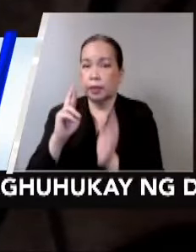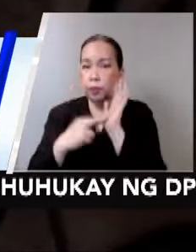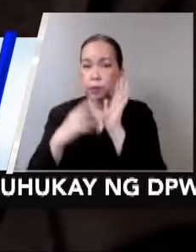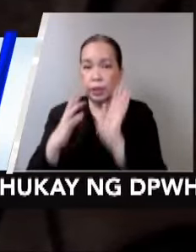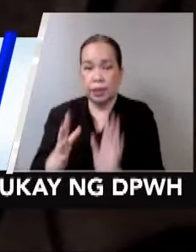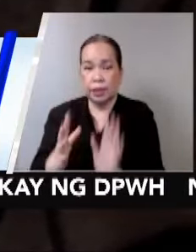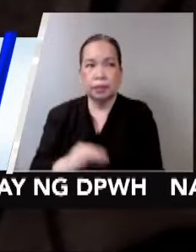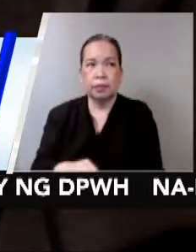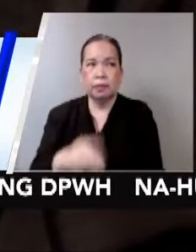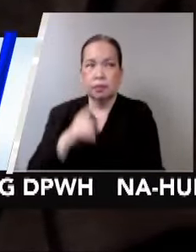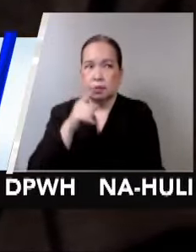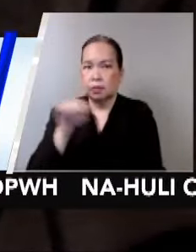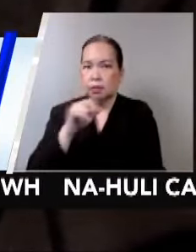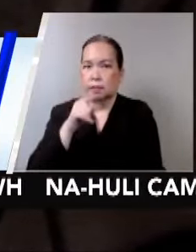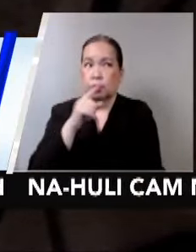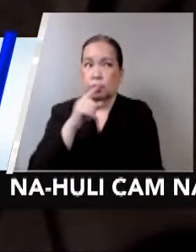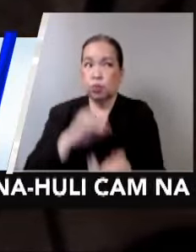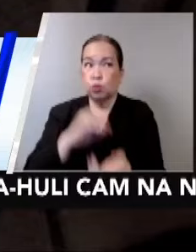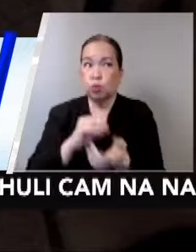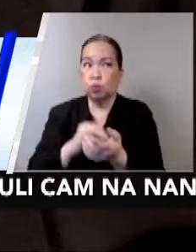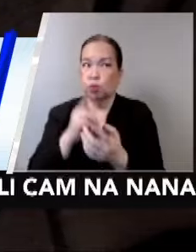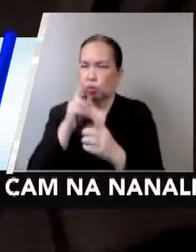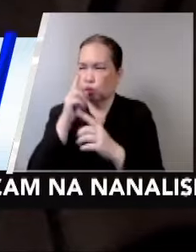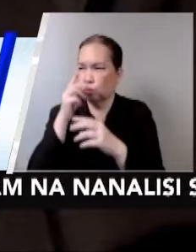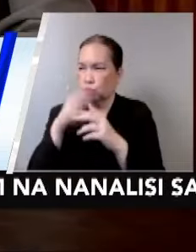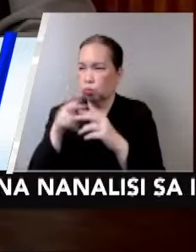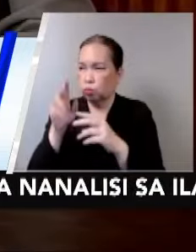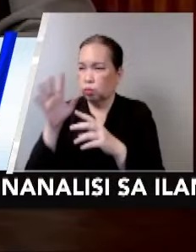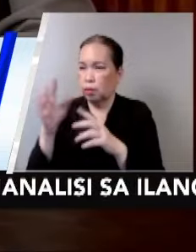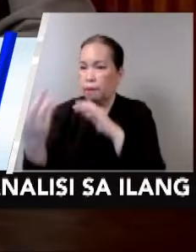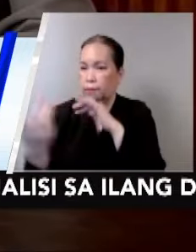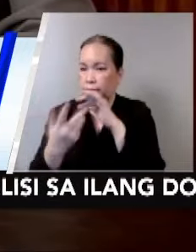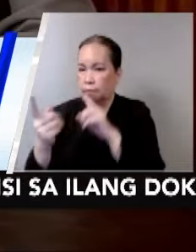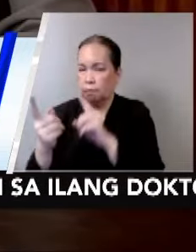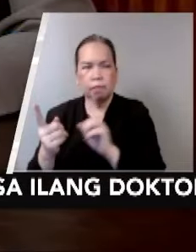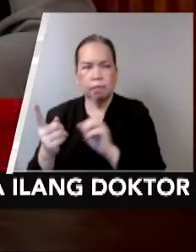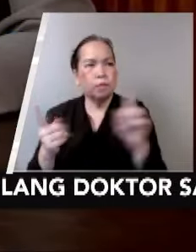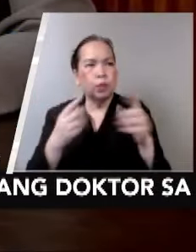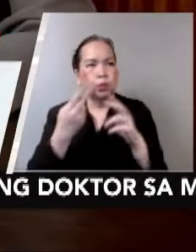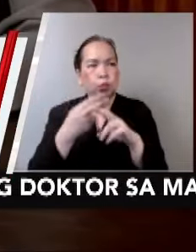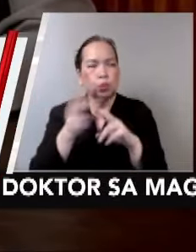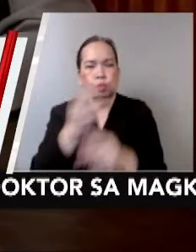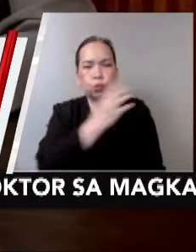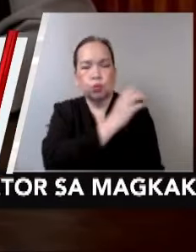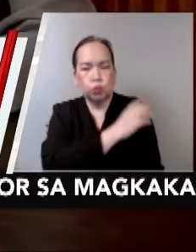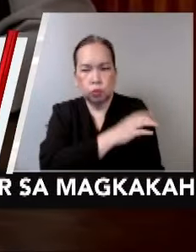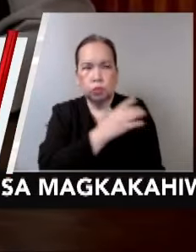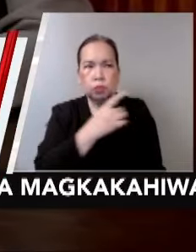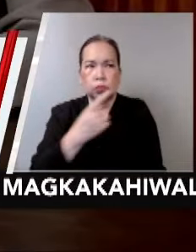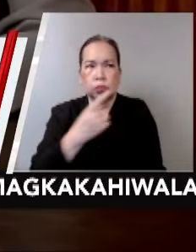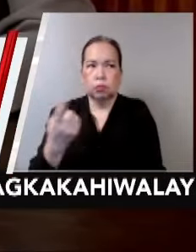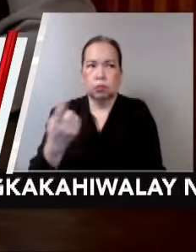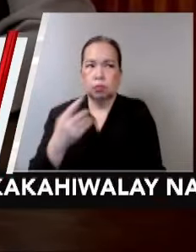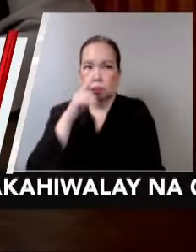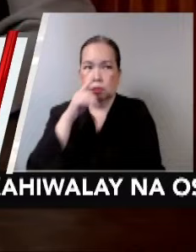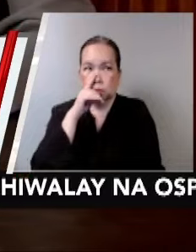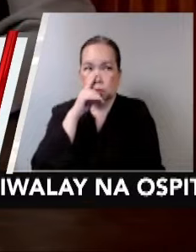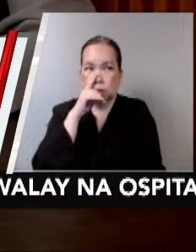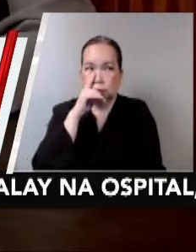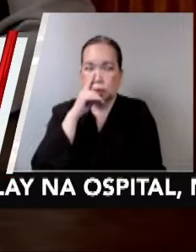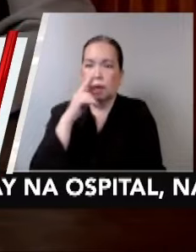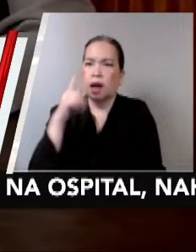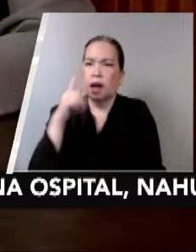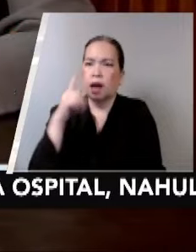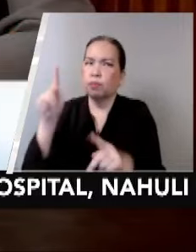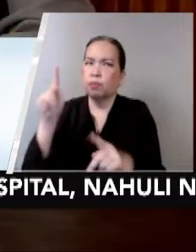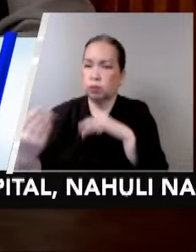siya sandali sa kanyang klinik para kausapin ang clinic manager. Mabilis po yung pangyayari. Bigla pa lang meron ng person na lumapit sa